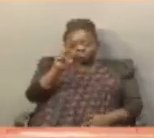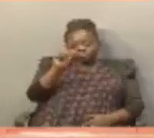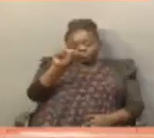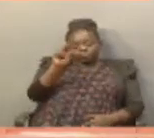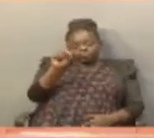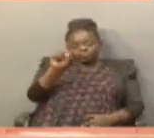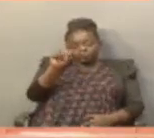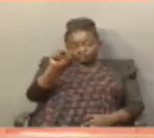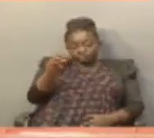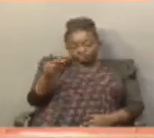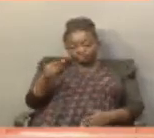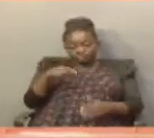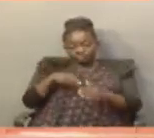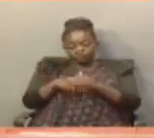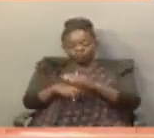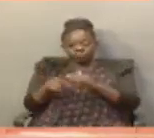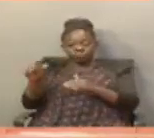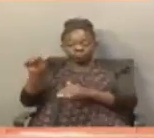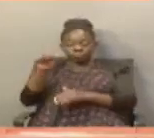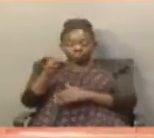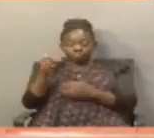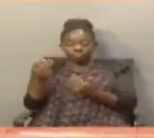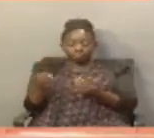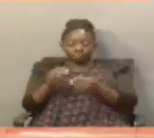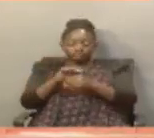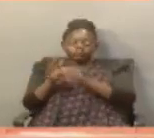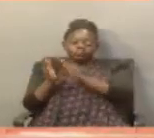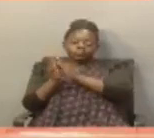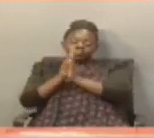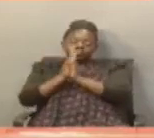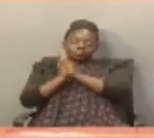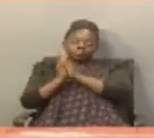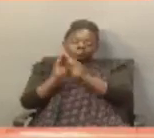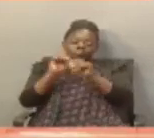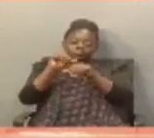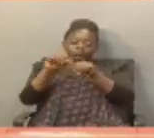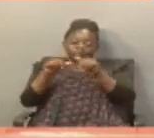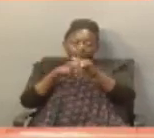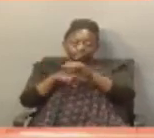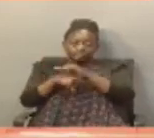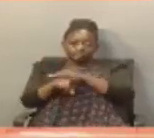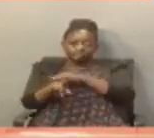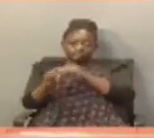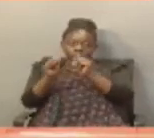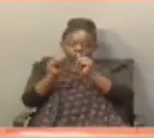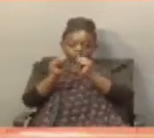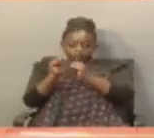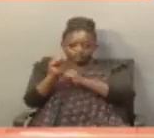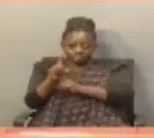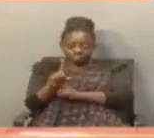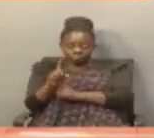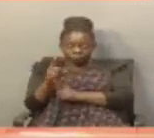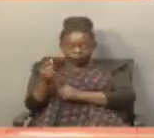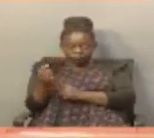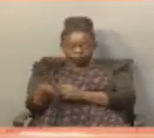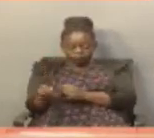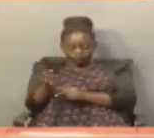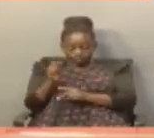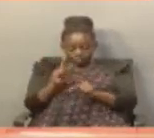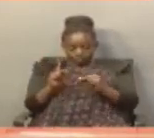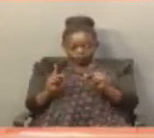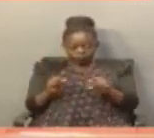Katuna. Ezisala zeeyongedde nga we tukoledde emboozi eno nga zakayingira emmotoka 11 ng'ate